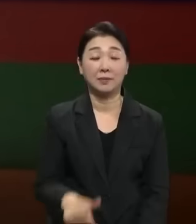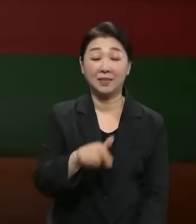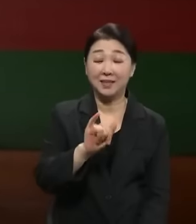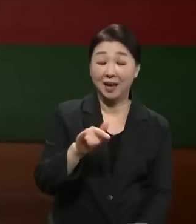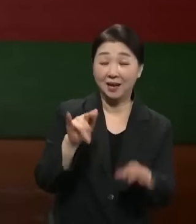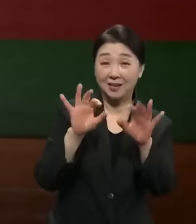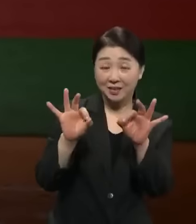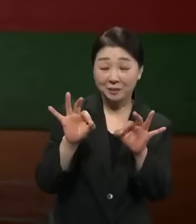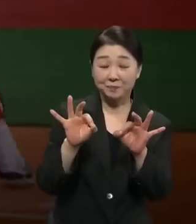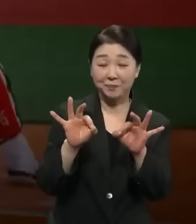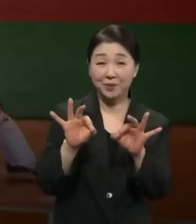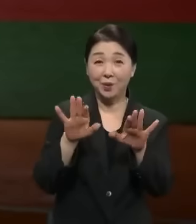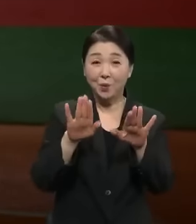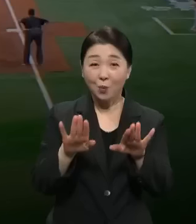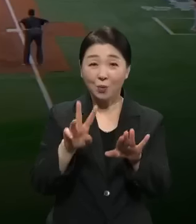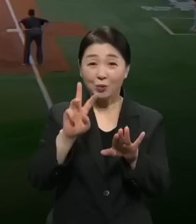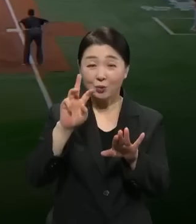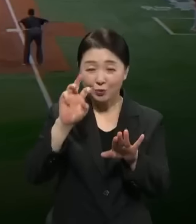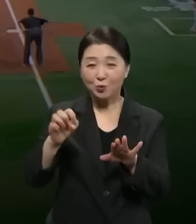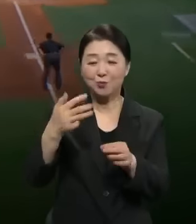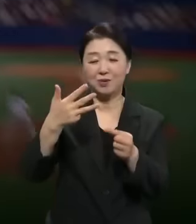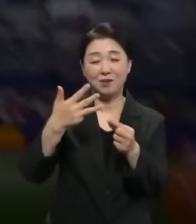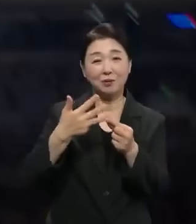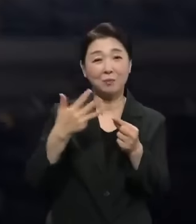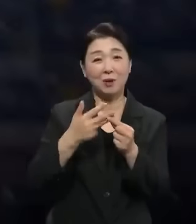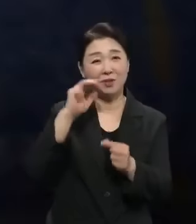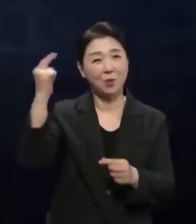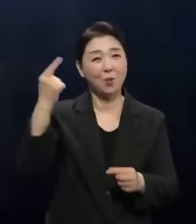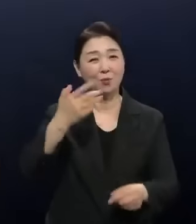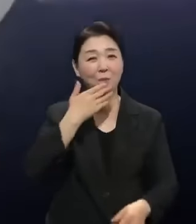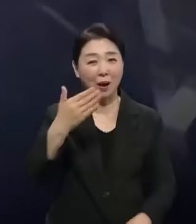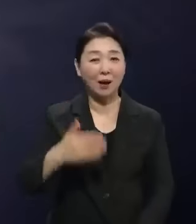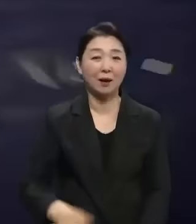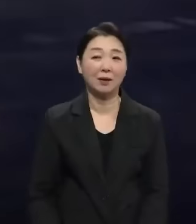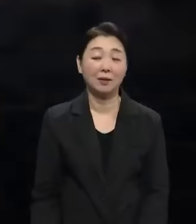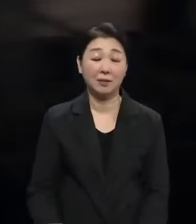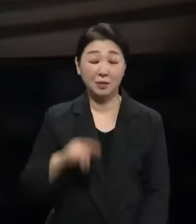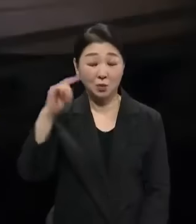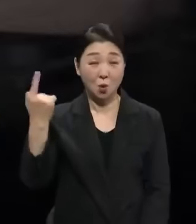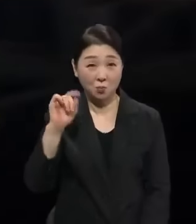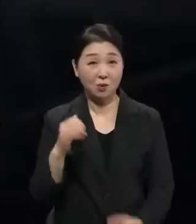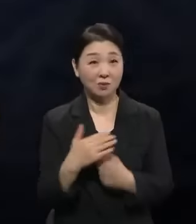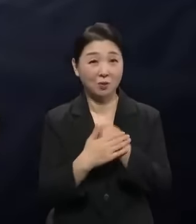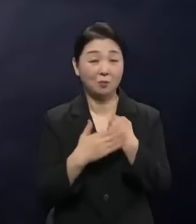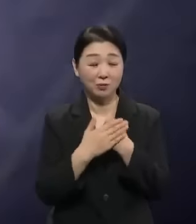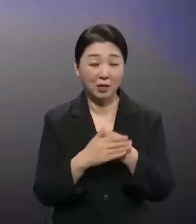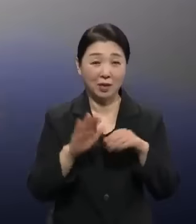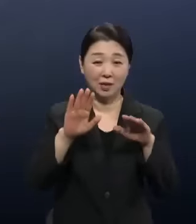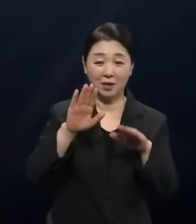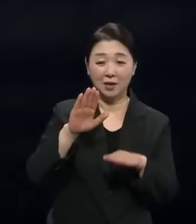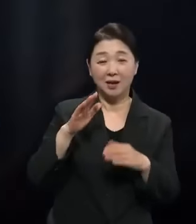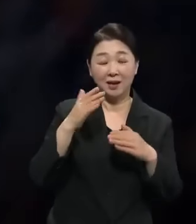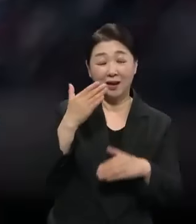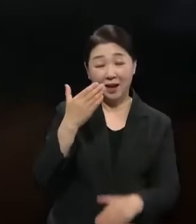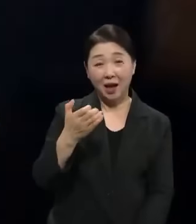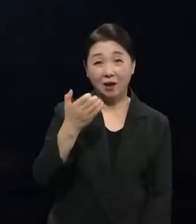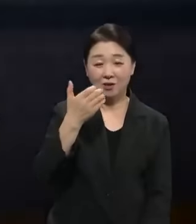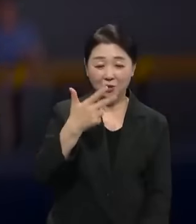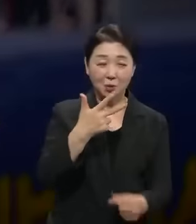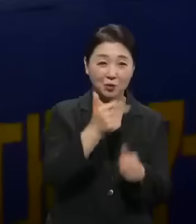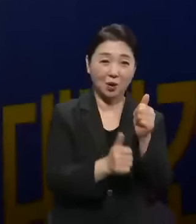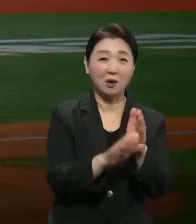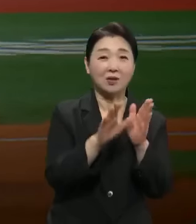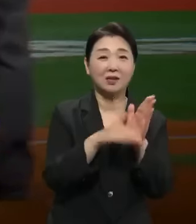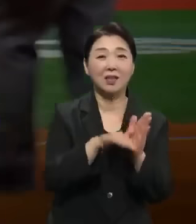김도영이 시즌 28번째 홈런을 쏘아올립니다. 이 홈런으로 김도영은 97경기 만에